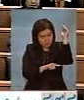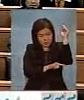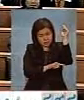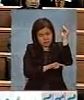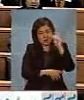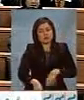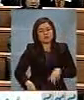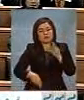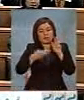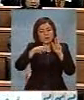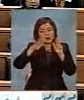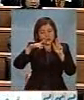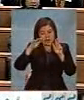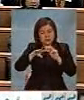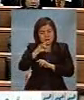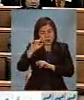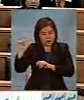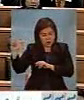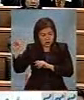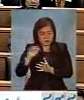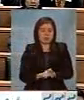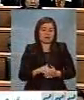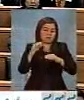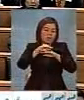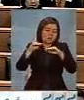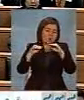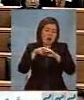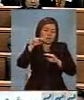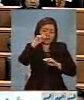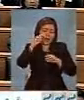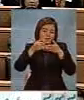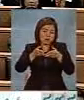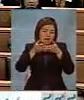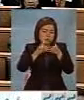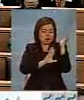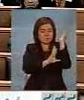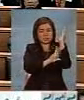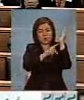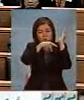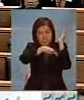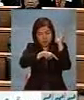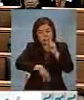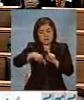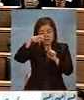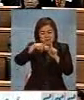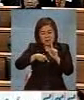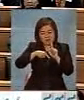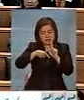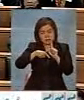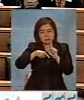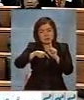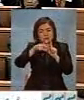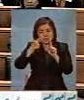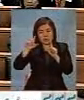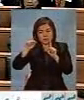ล้านโครงการก่อสร้างท่าเรือที่จังหวัดชุมพร 1,713 ล้านโครงการ